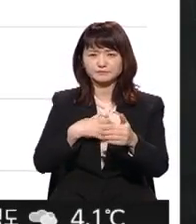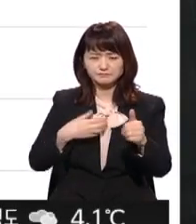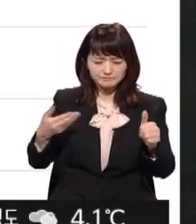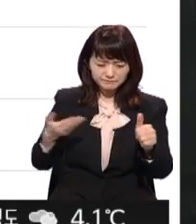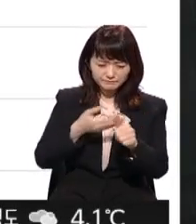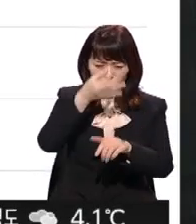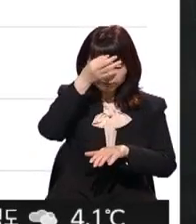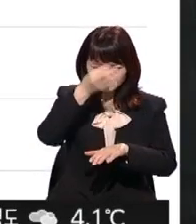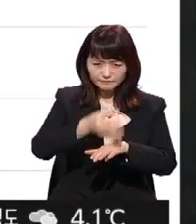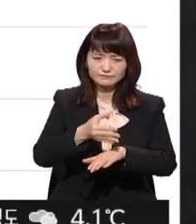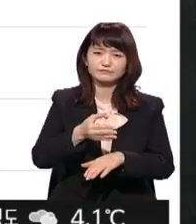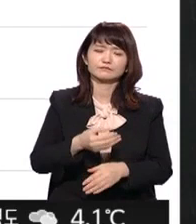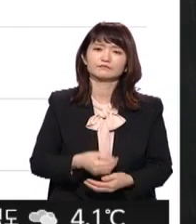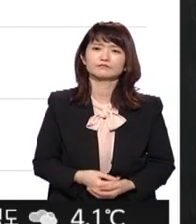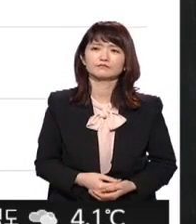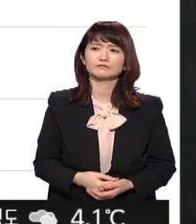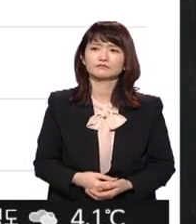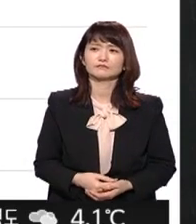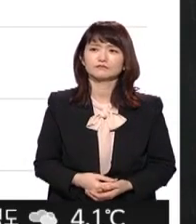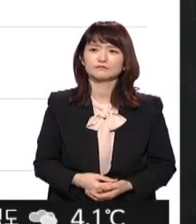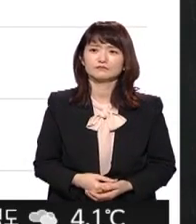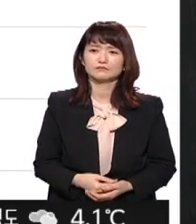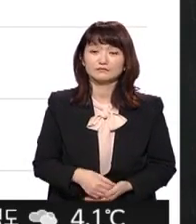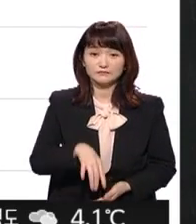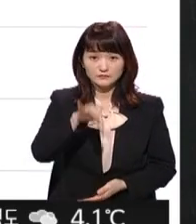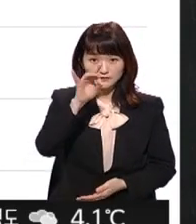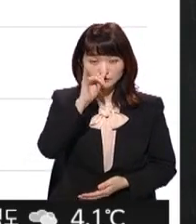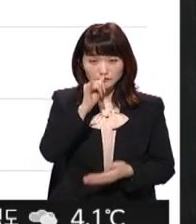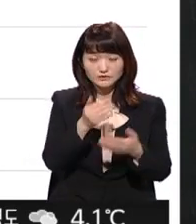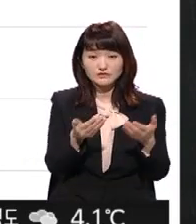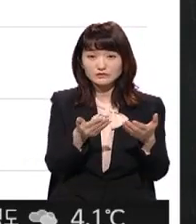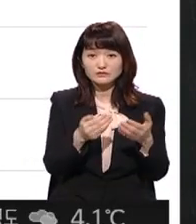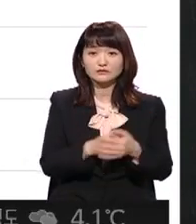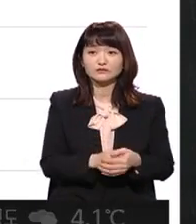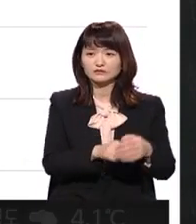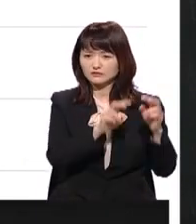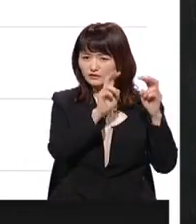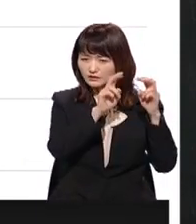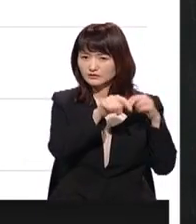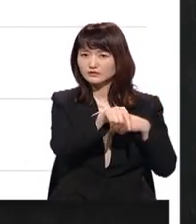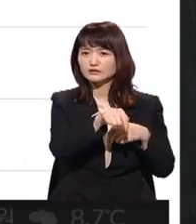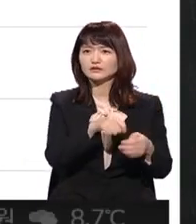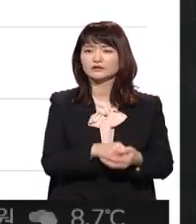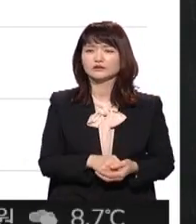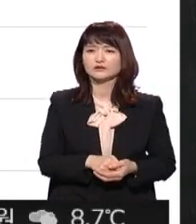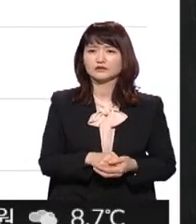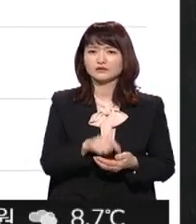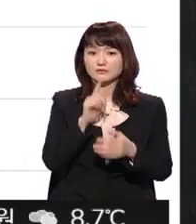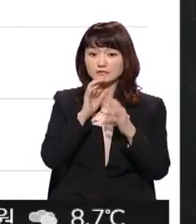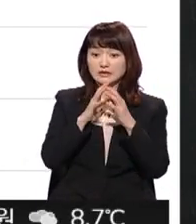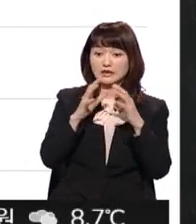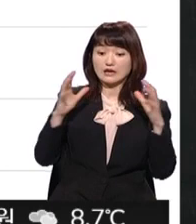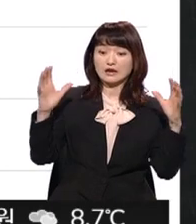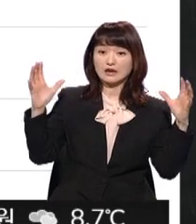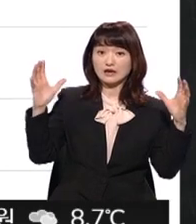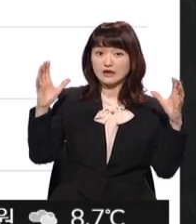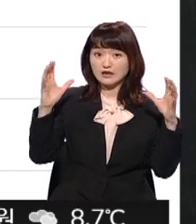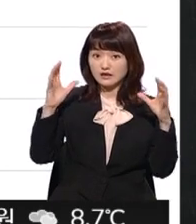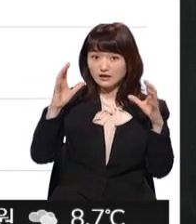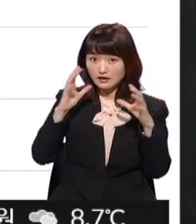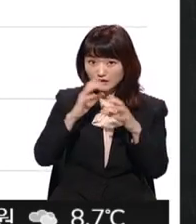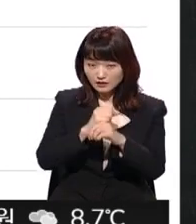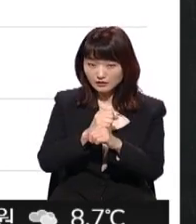입장까지 밝혔습니다 그러다 보니까 이게 굉장히 드문 일이잖아요 소속사에서는 가능하면 좀 가라앉히려 일반적인 그런